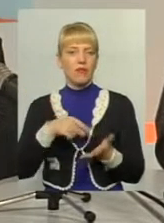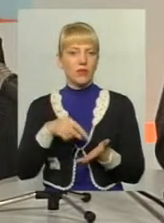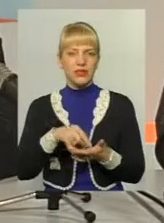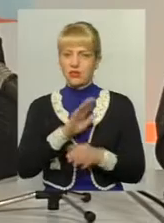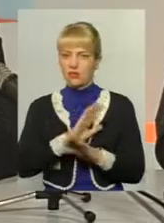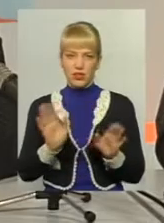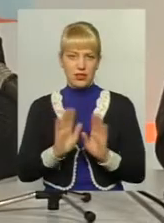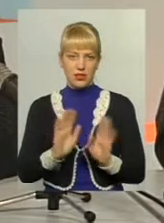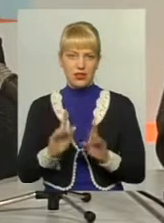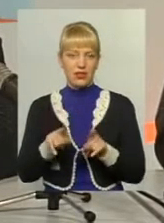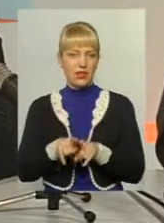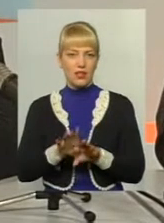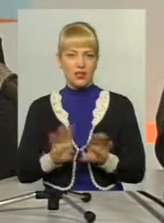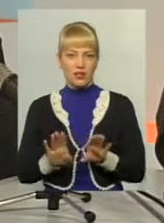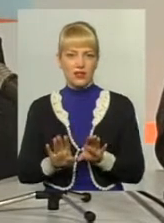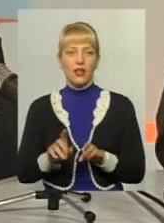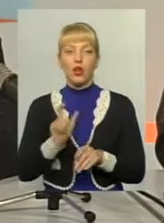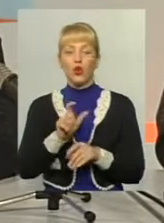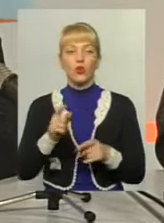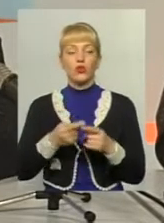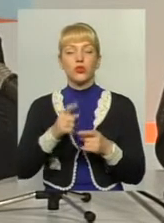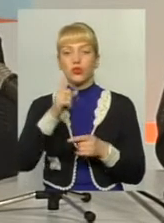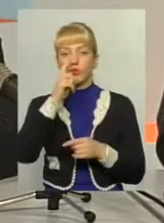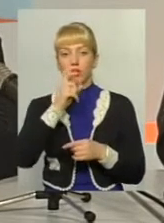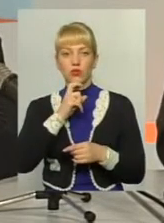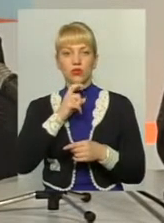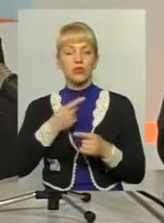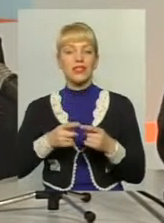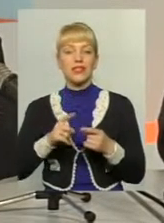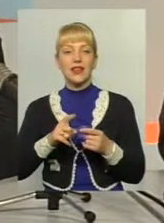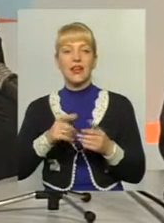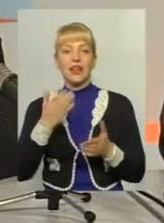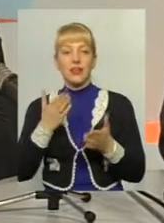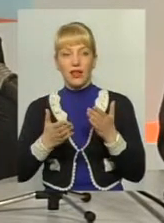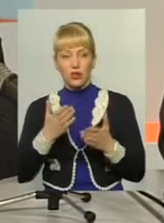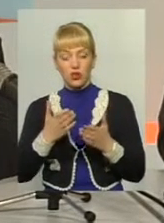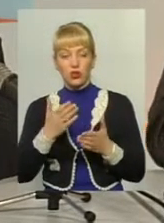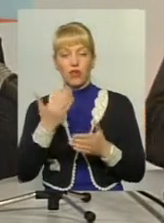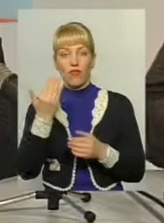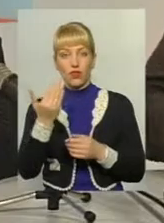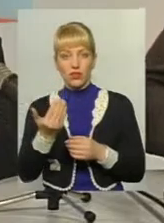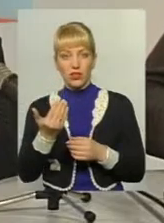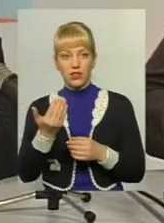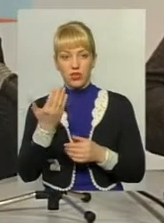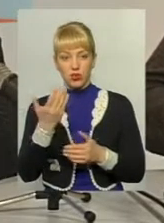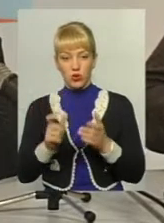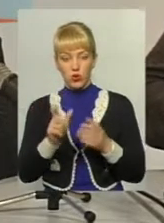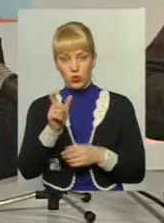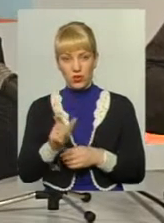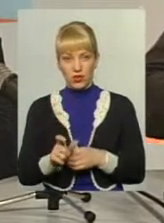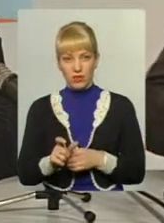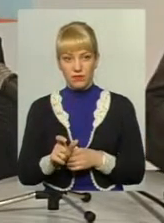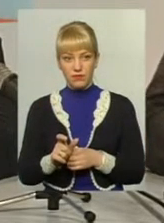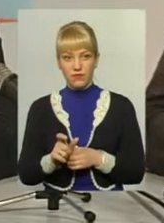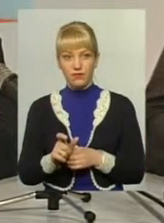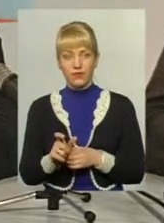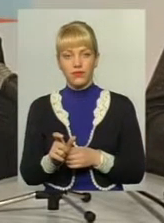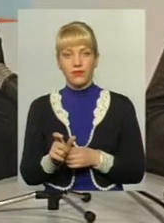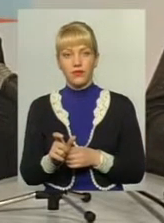якби придбавши квартиру, в них той будинок, ті сходинкові клітки, да. Тобто воно лишилося у власності